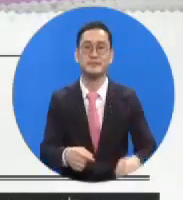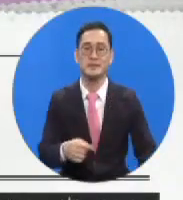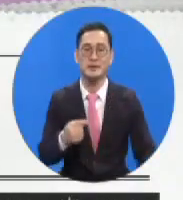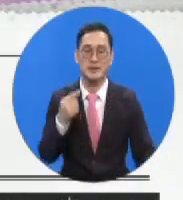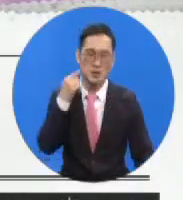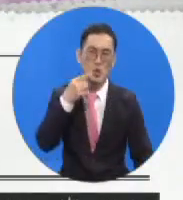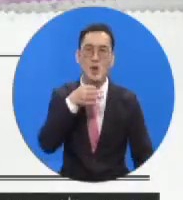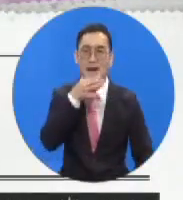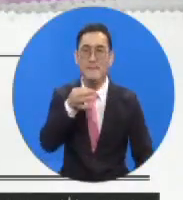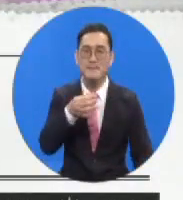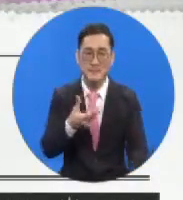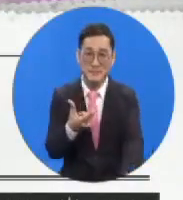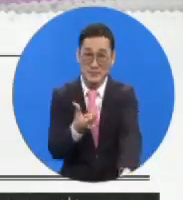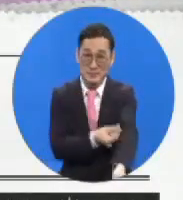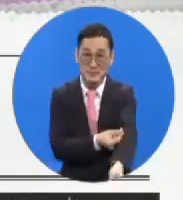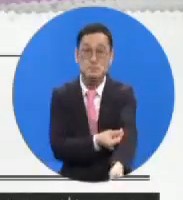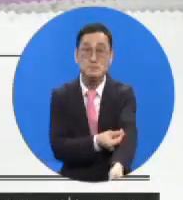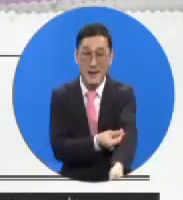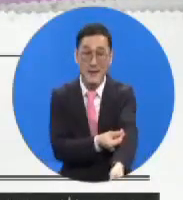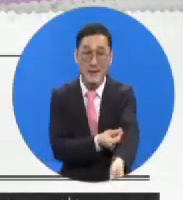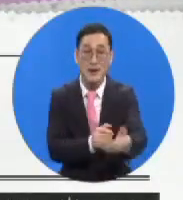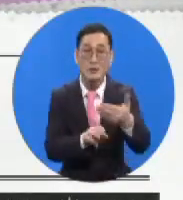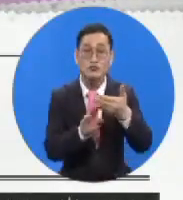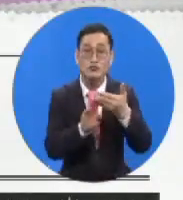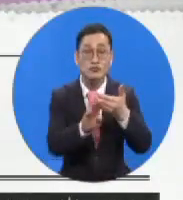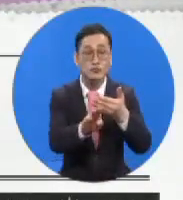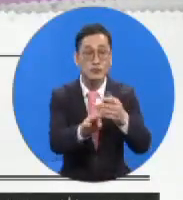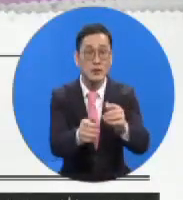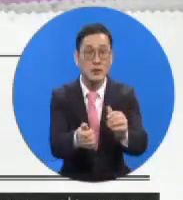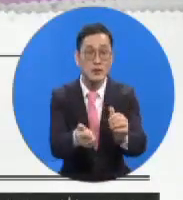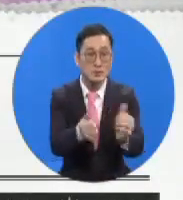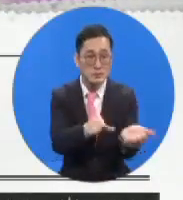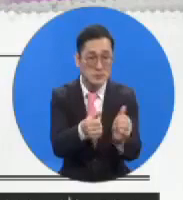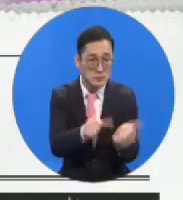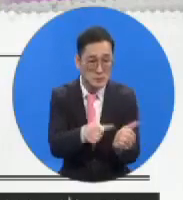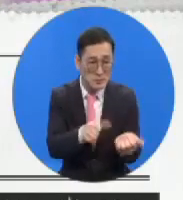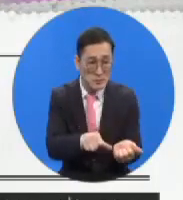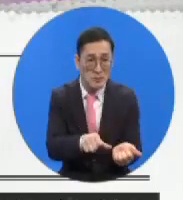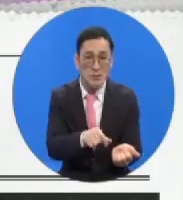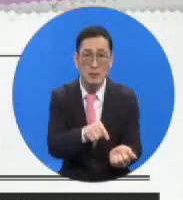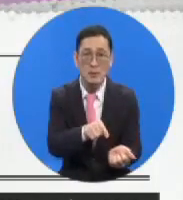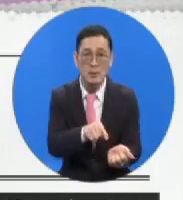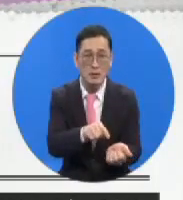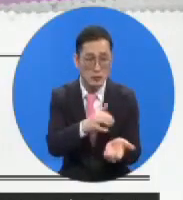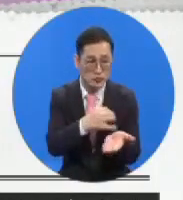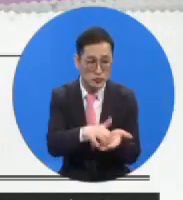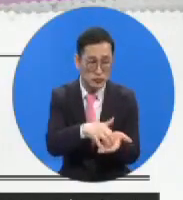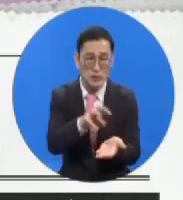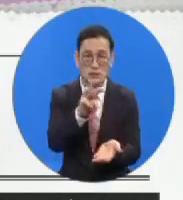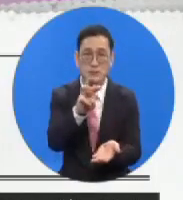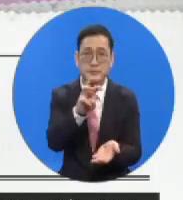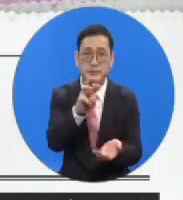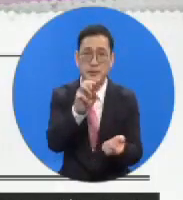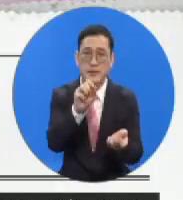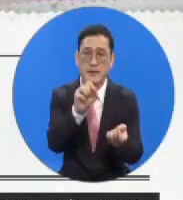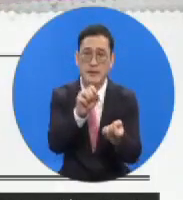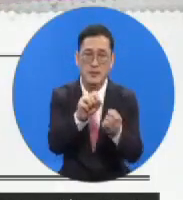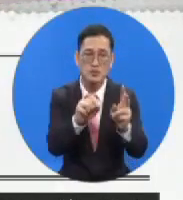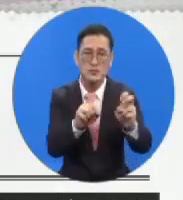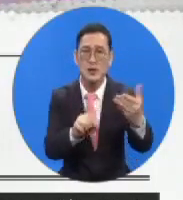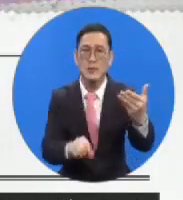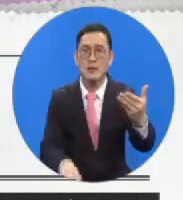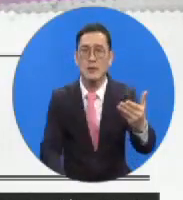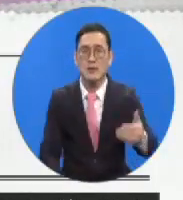독감 백신을 맞은 뒤 사망한 사례가 30명 가까이 발생을 했습니다. 확